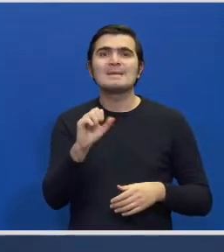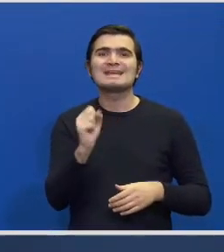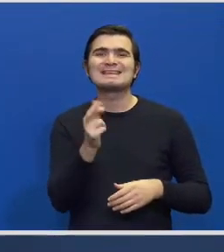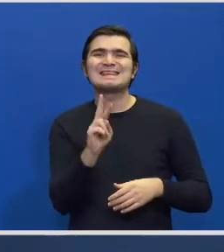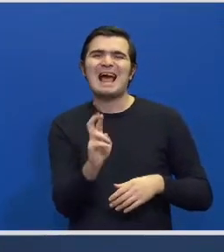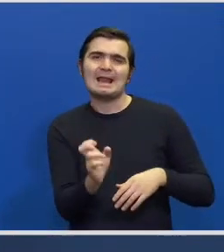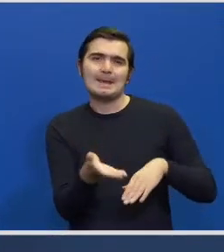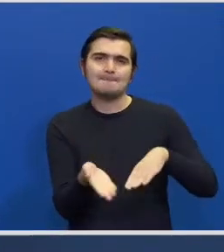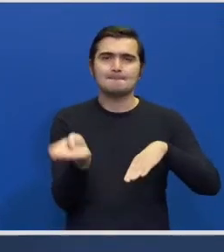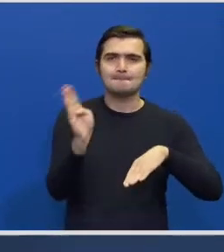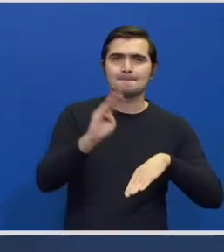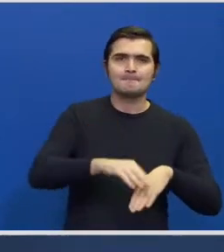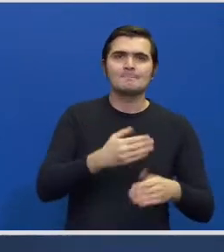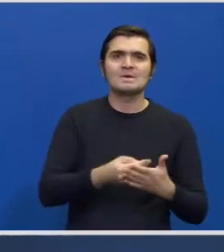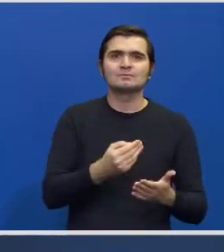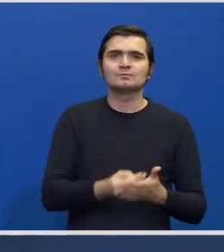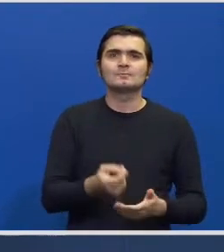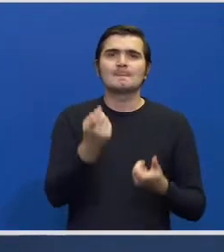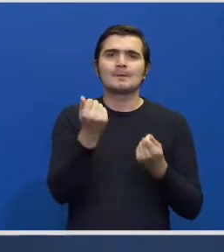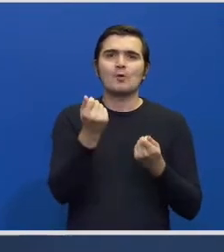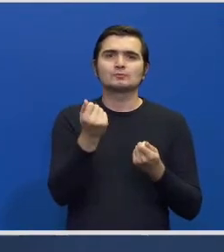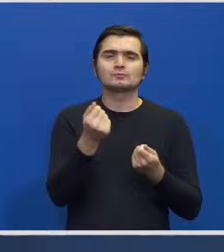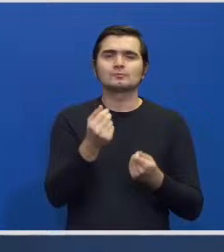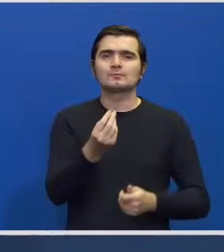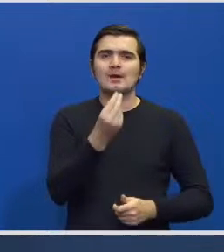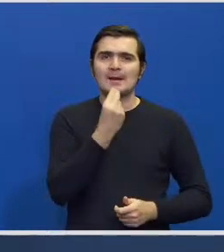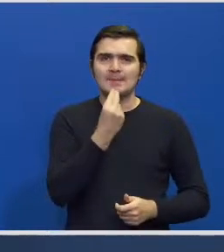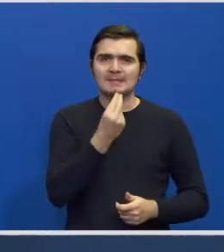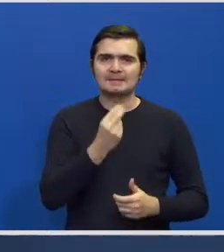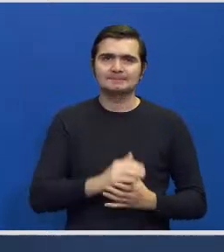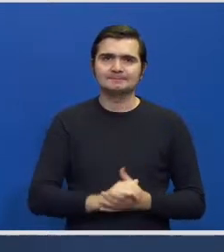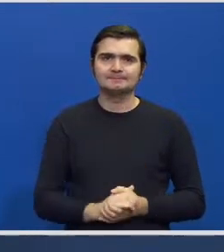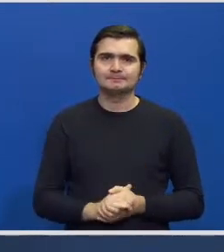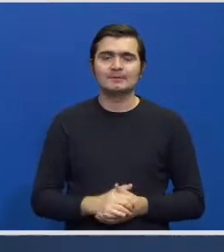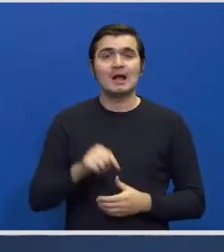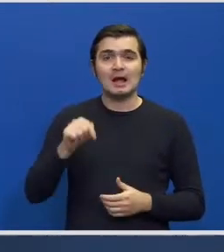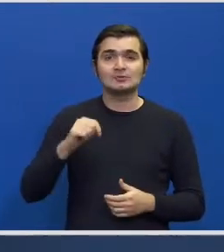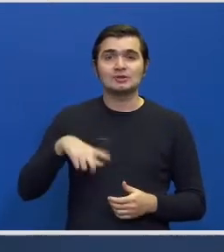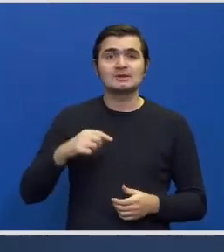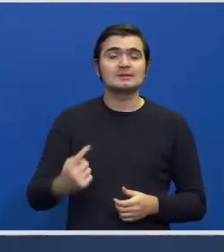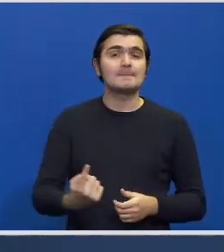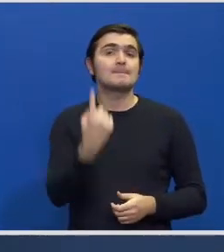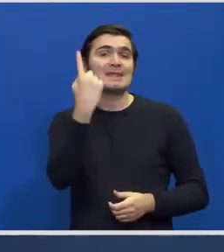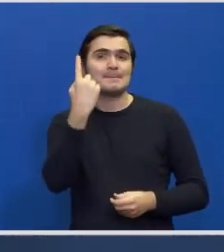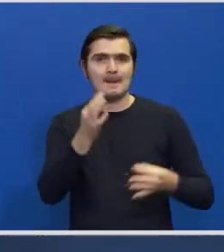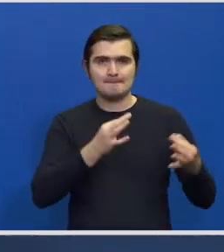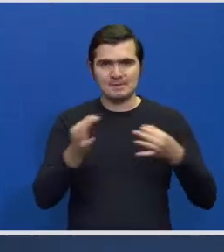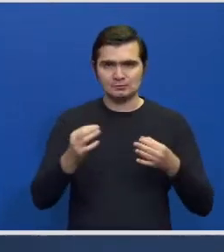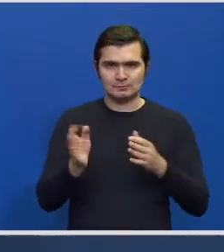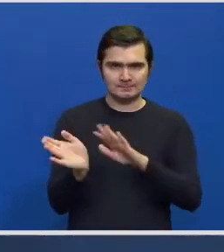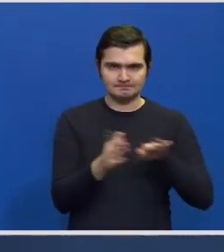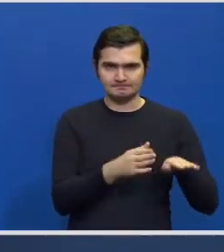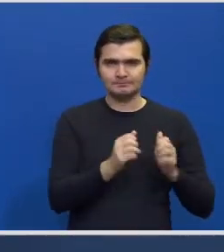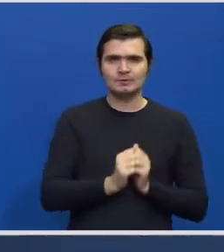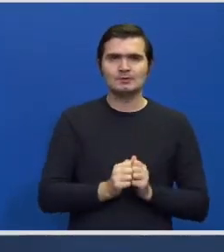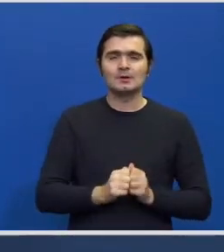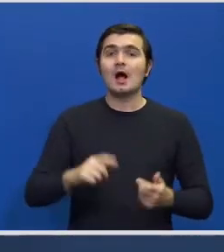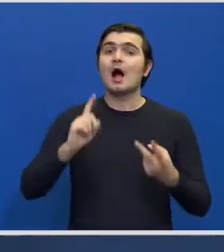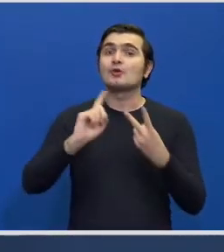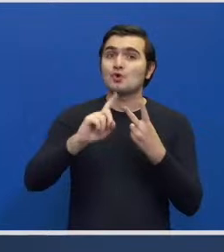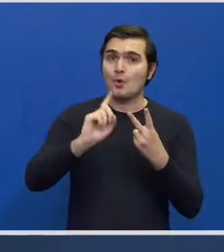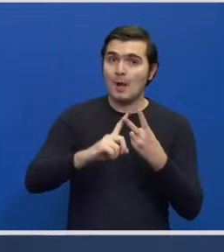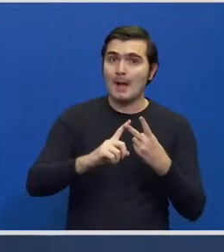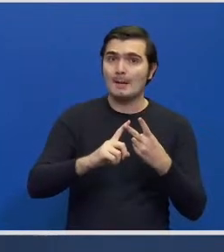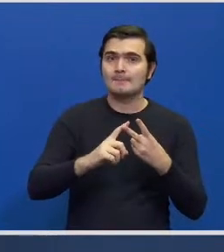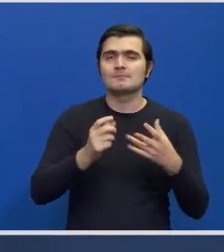avantaj, de această compensare a costului cu alimentele. Aceasta este o primă măsură. A